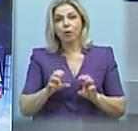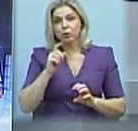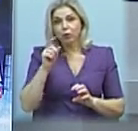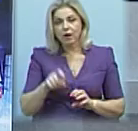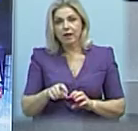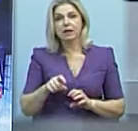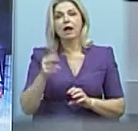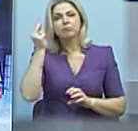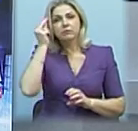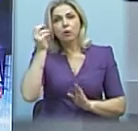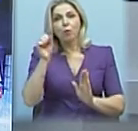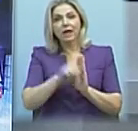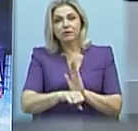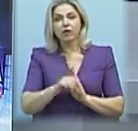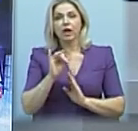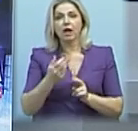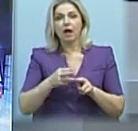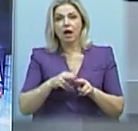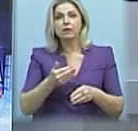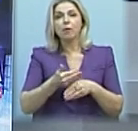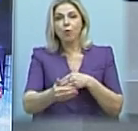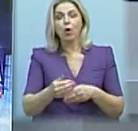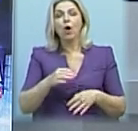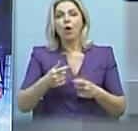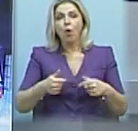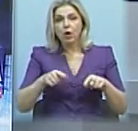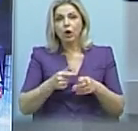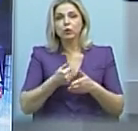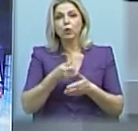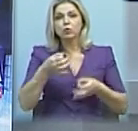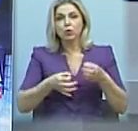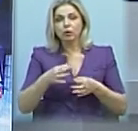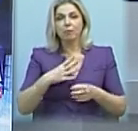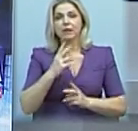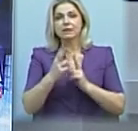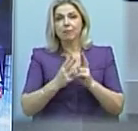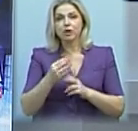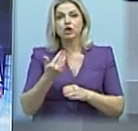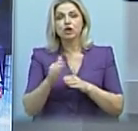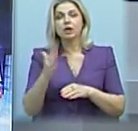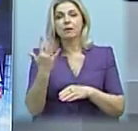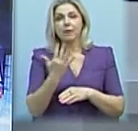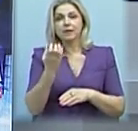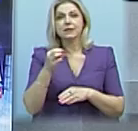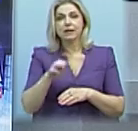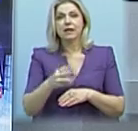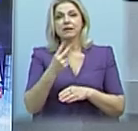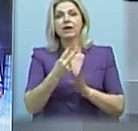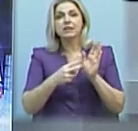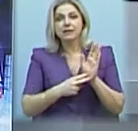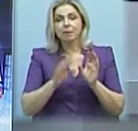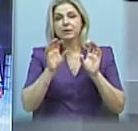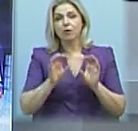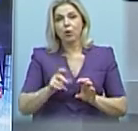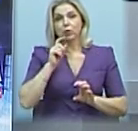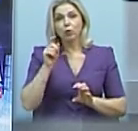кодексу України «Умисне вбивство», яку згодом органом досудового розслідування змінено на частину 5 статті 27 Кримінального